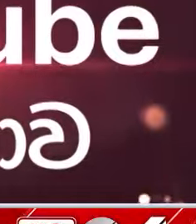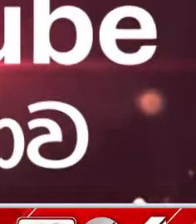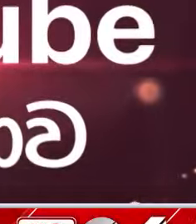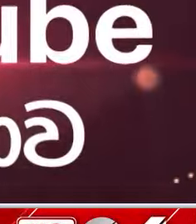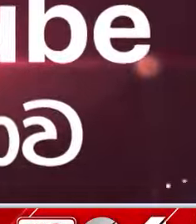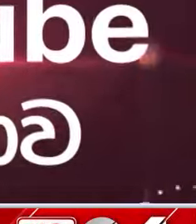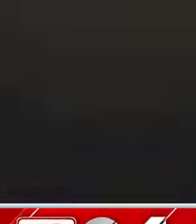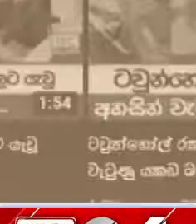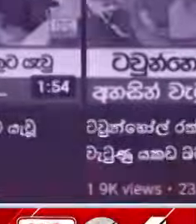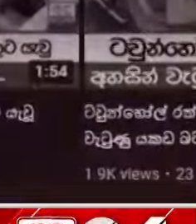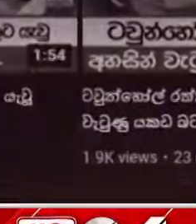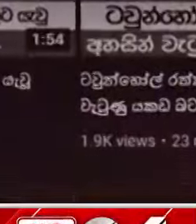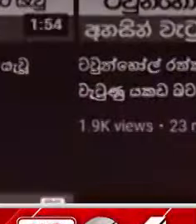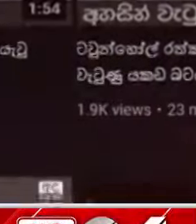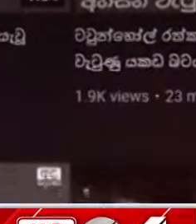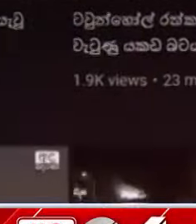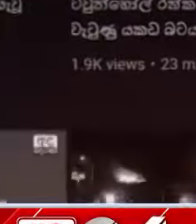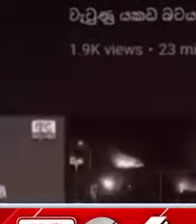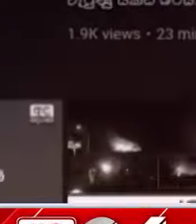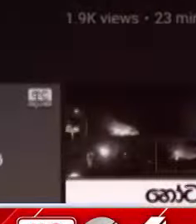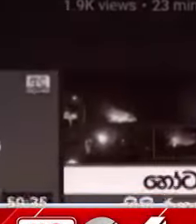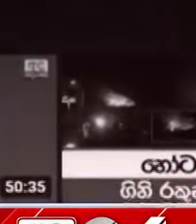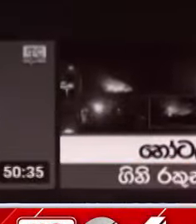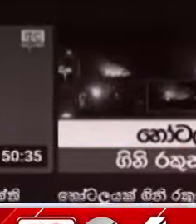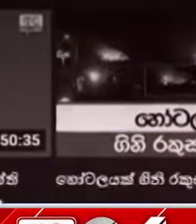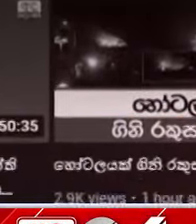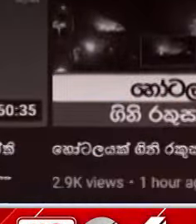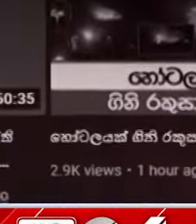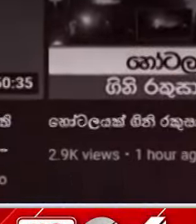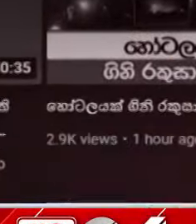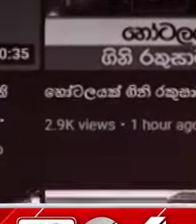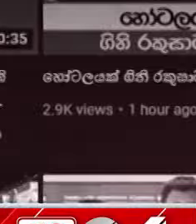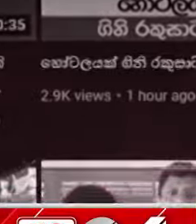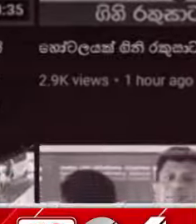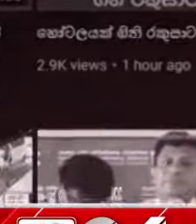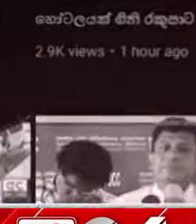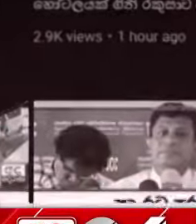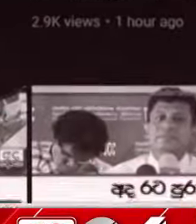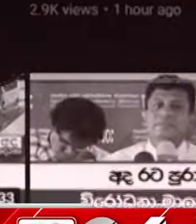YouTube නාලිකාව YouTube අද දෙරණ දැන්ම subscribe කරන්න.